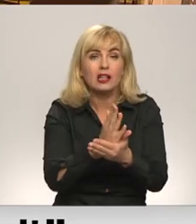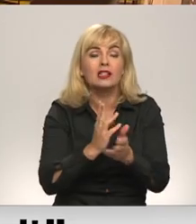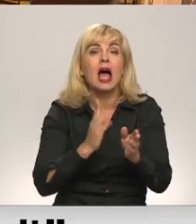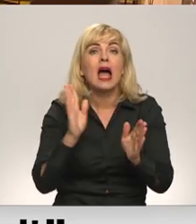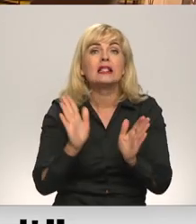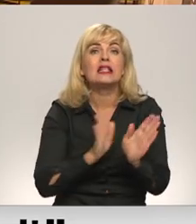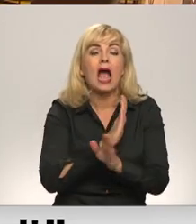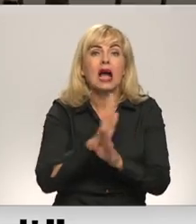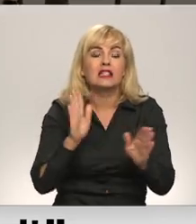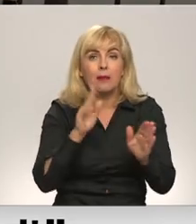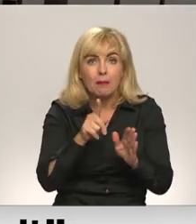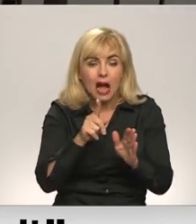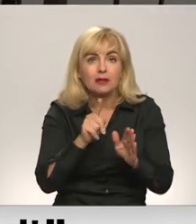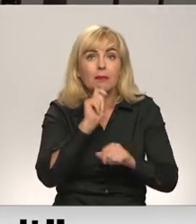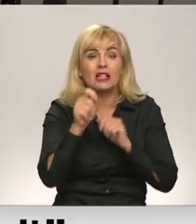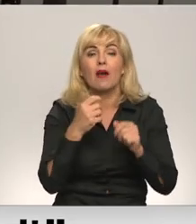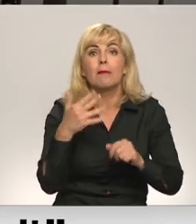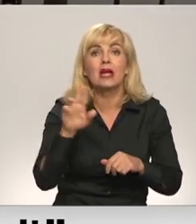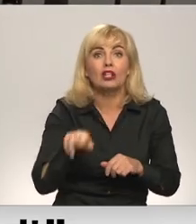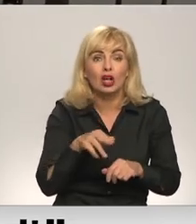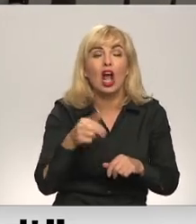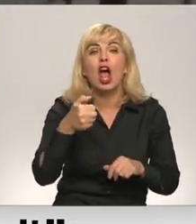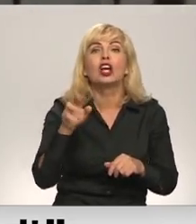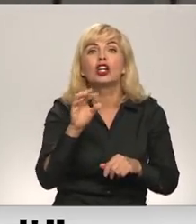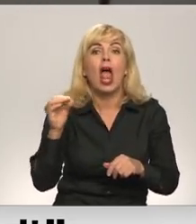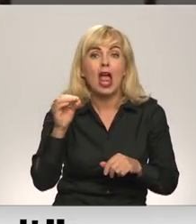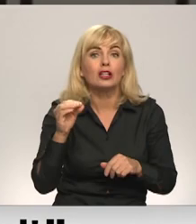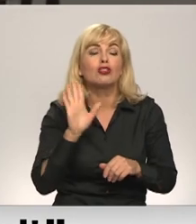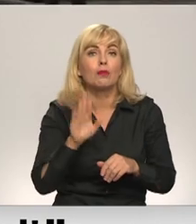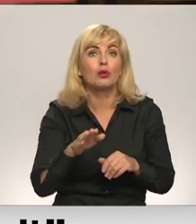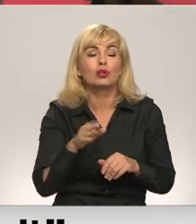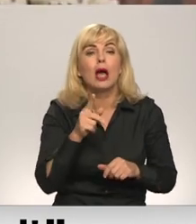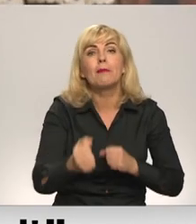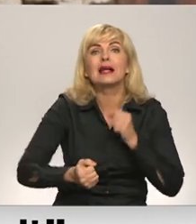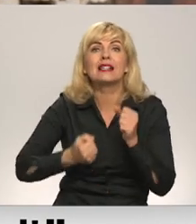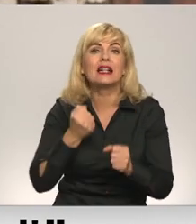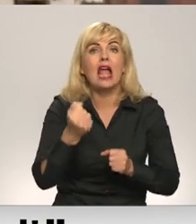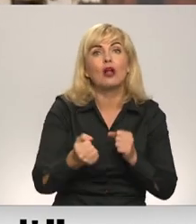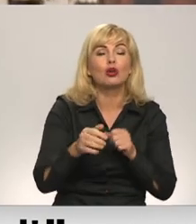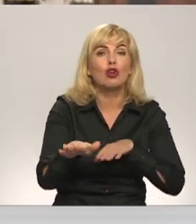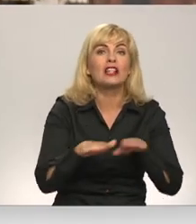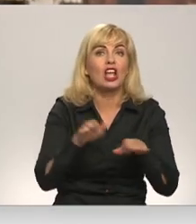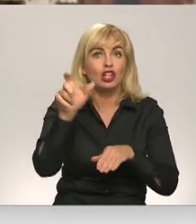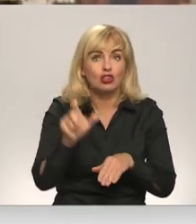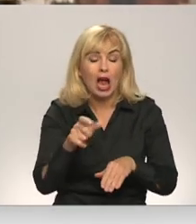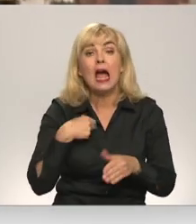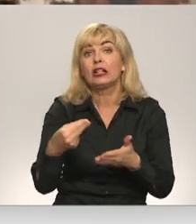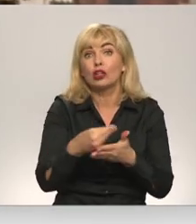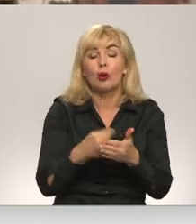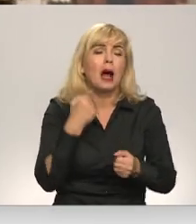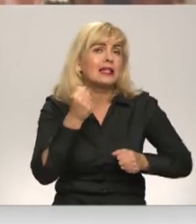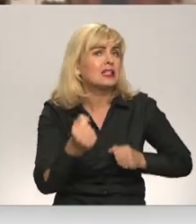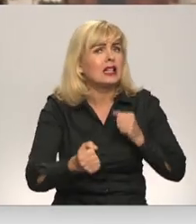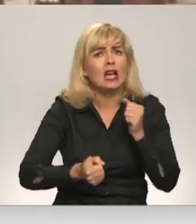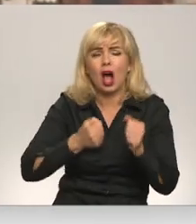izvēlētas dziesmas. Savukārt Toms Grēviņš šogad kļūs par skrienošo DJ. Tas nozīmē, ka